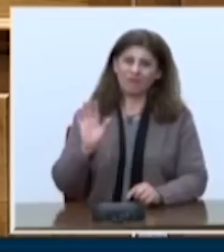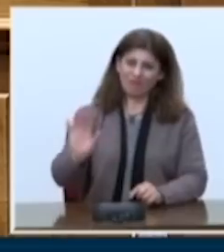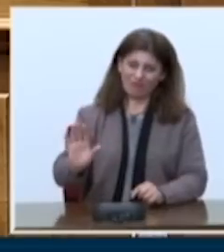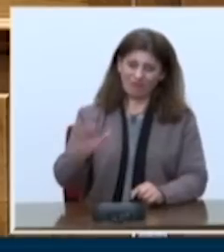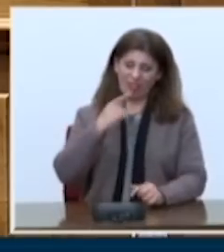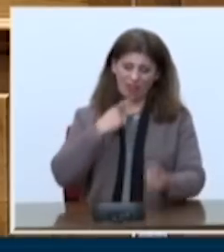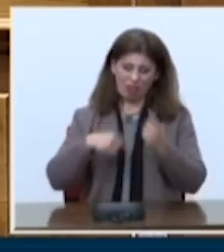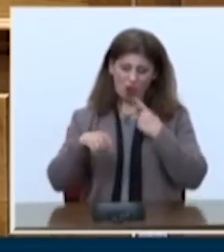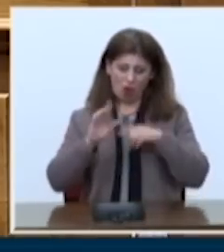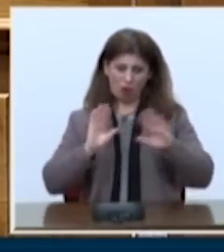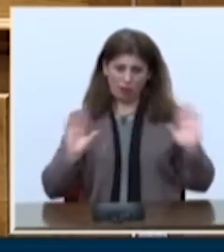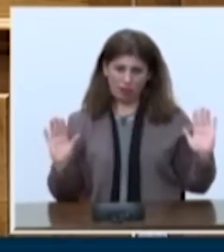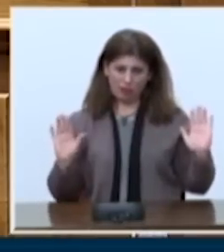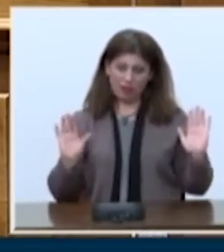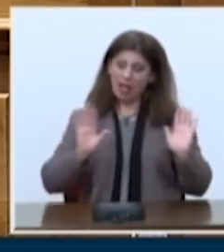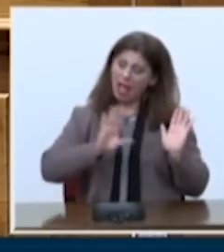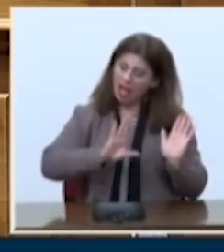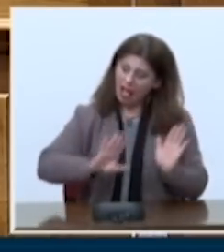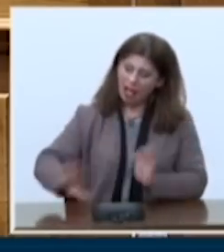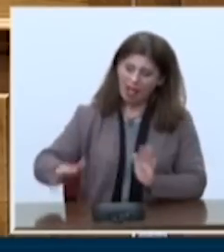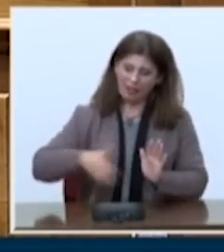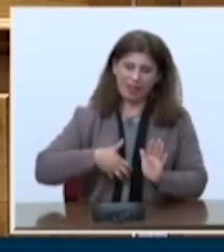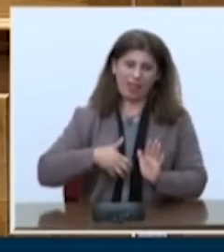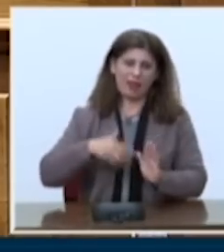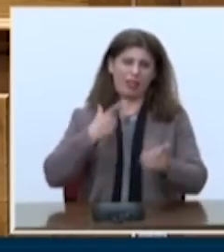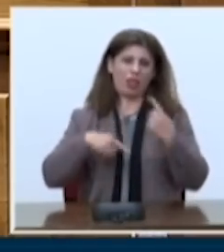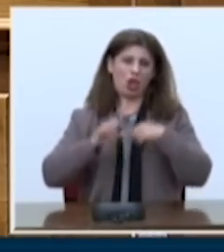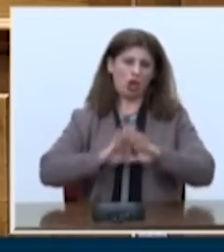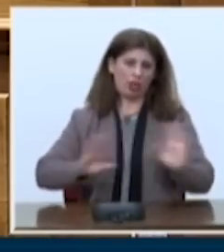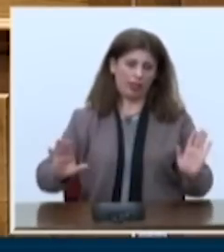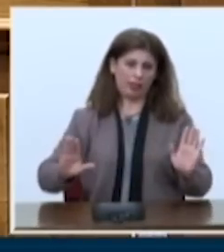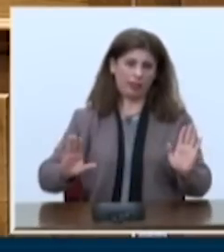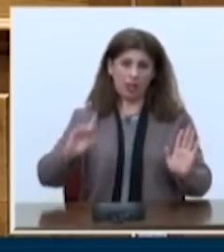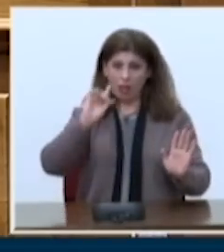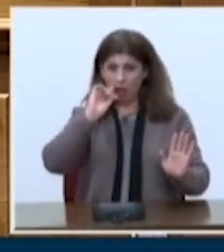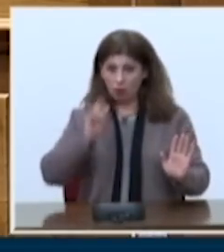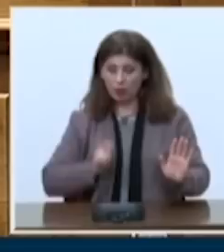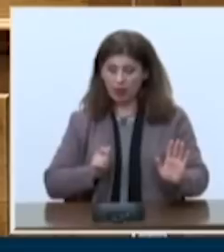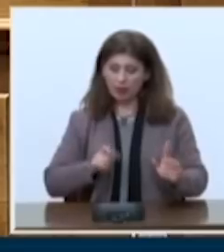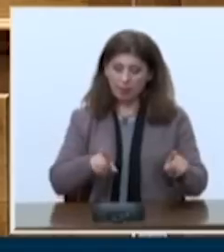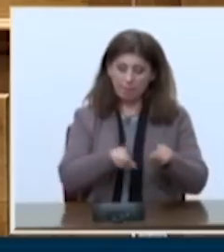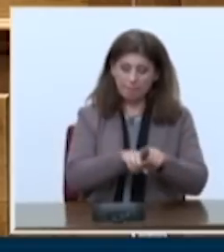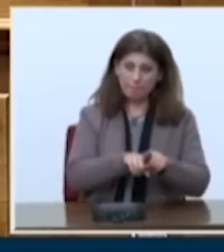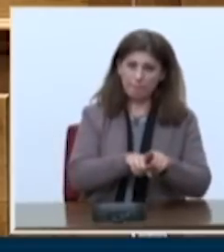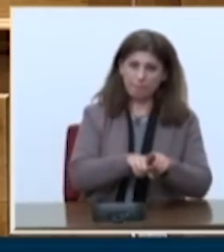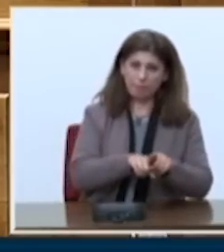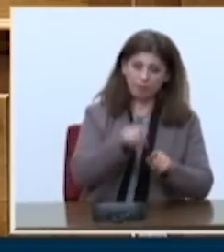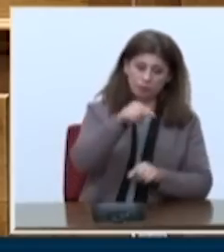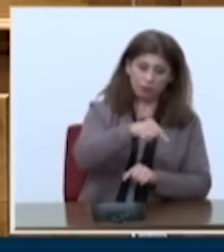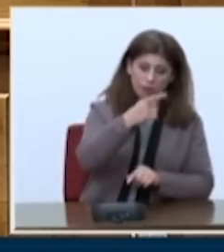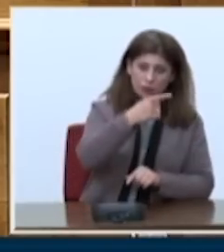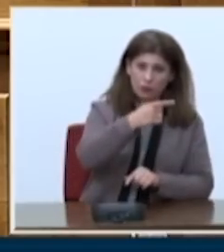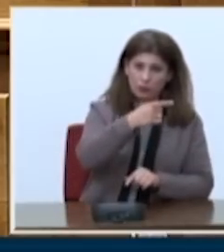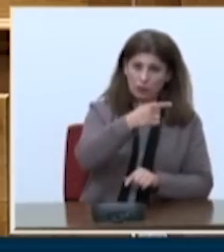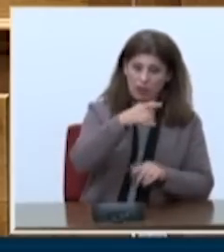προσχήματα, αφήστε τις γελίες δικαιολογίες. Και στην Ουκρανία είστε με το μέρος του ενός επιθετικού στρατοπέδου